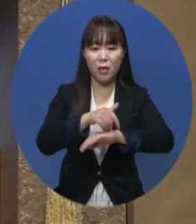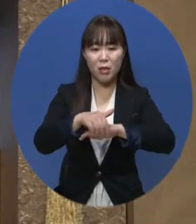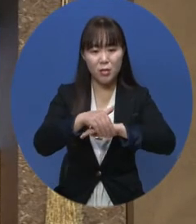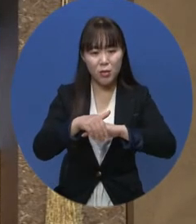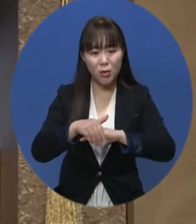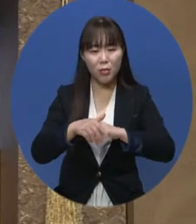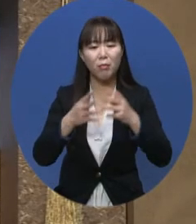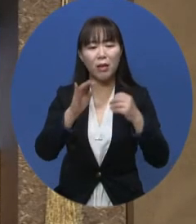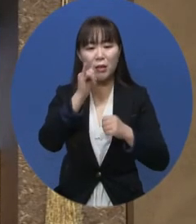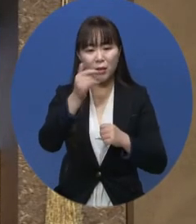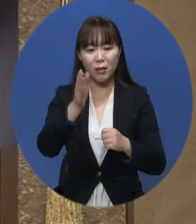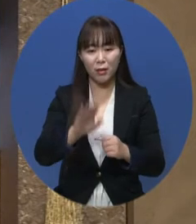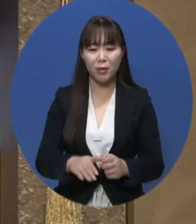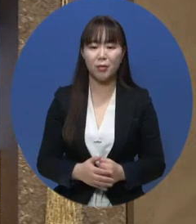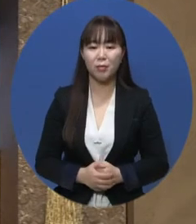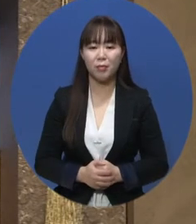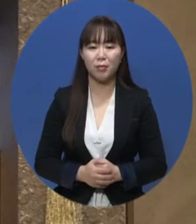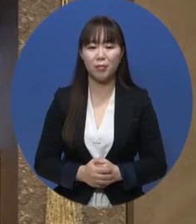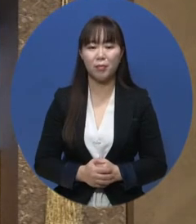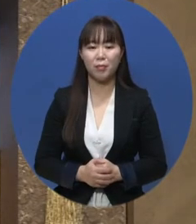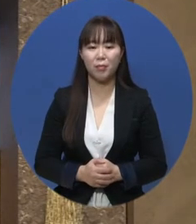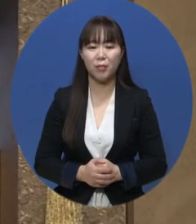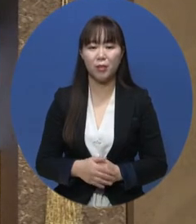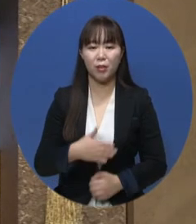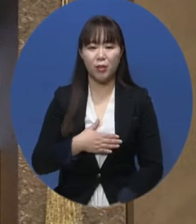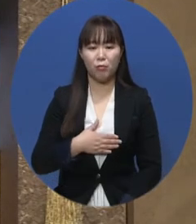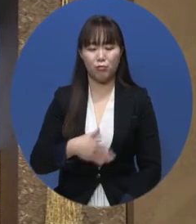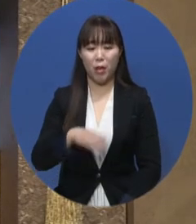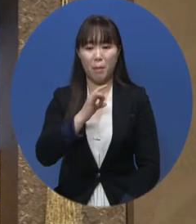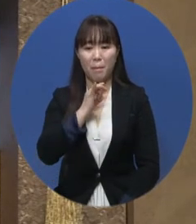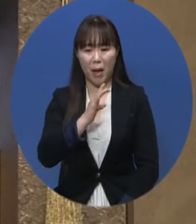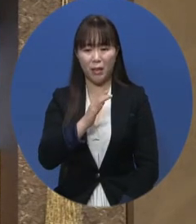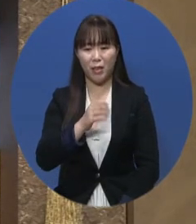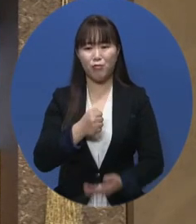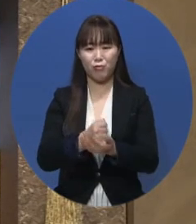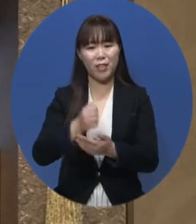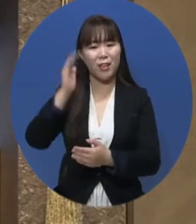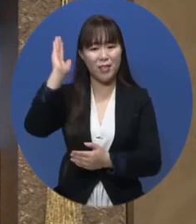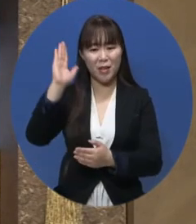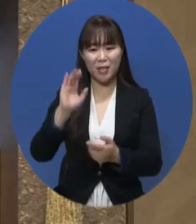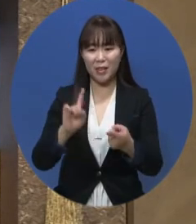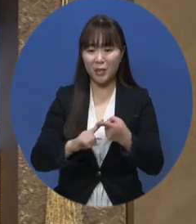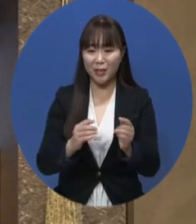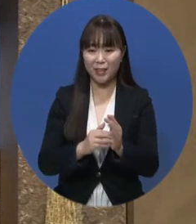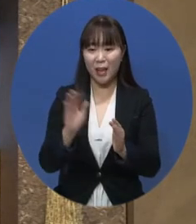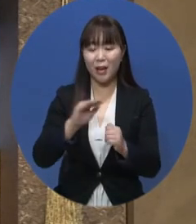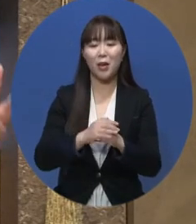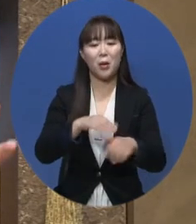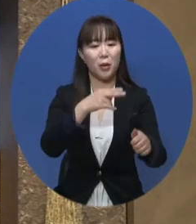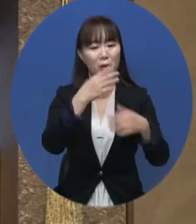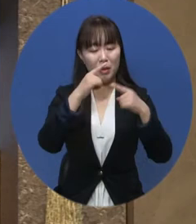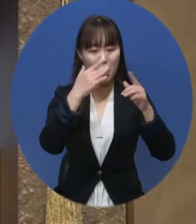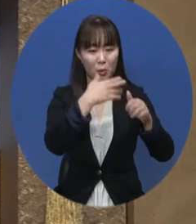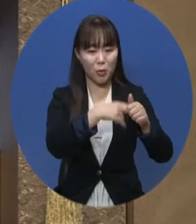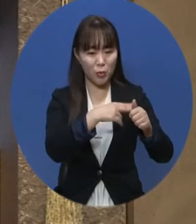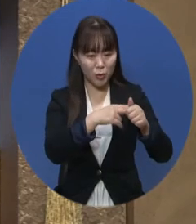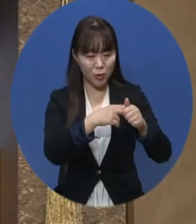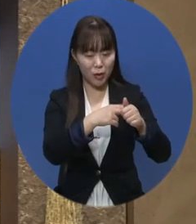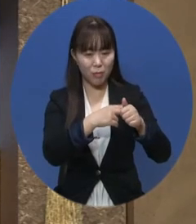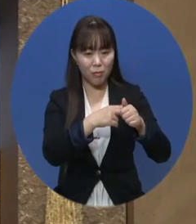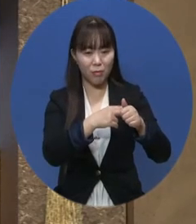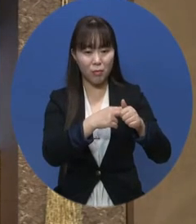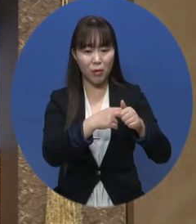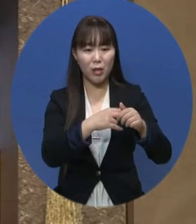있긴 있는데요. 우선 저희만의 주장으로 되는 건 아니고 네. 우선 교수진들과의